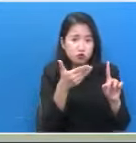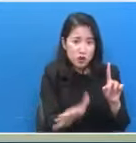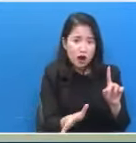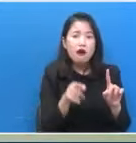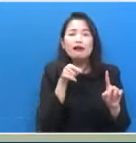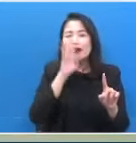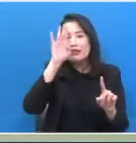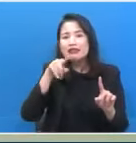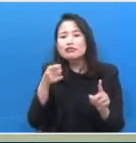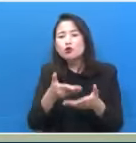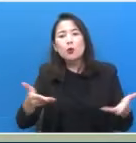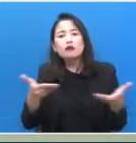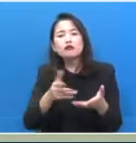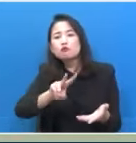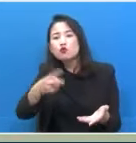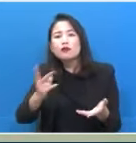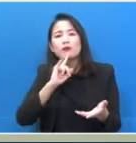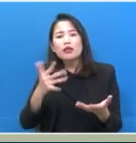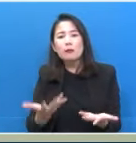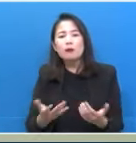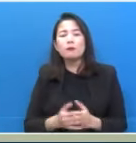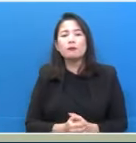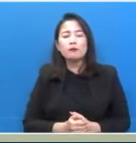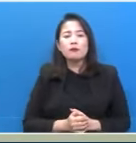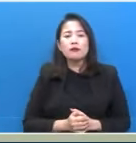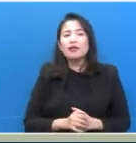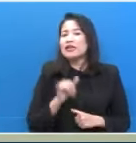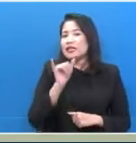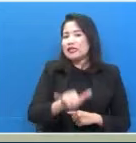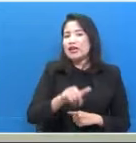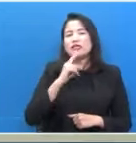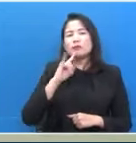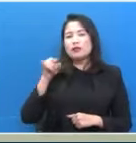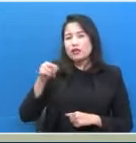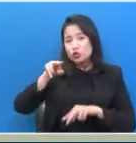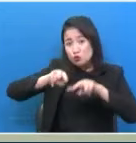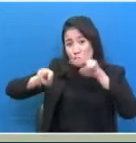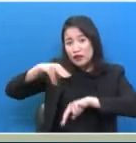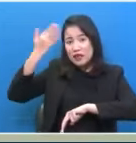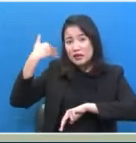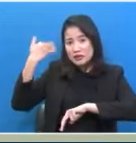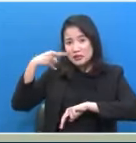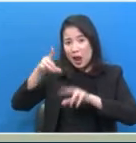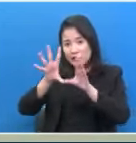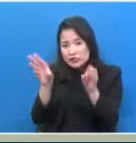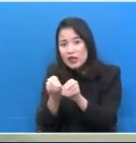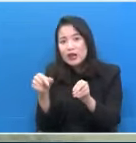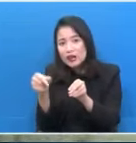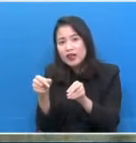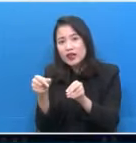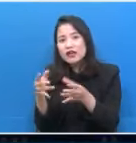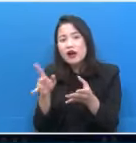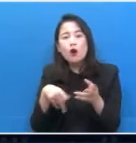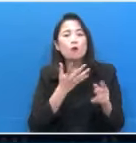yang neck to neck competition seperti saat ini ya, seperti yang terekam di survei, memang ini kalau kita